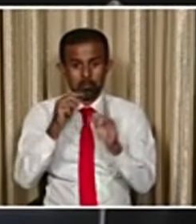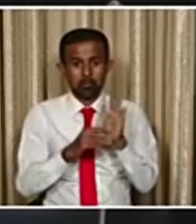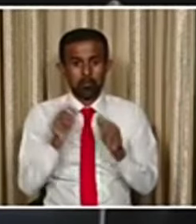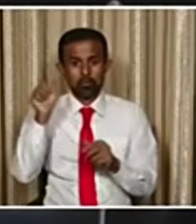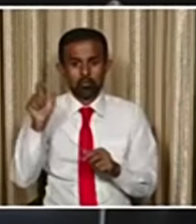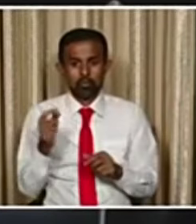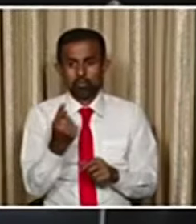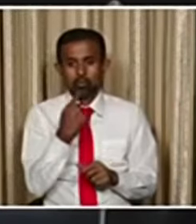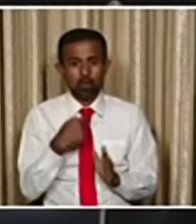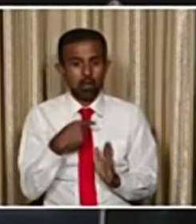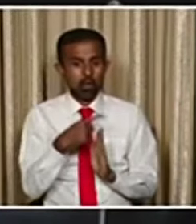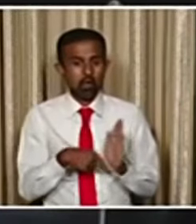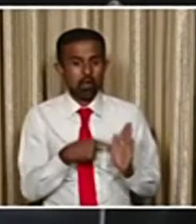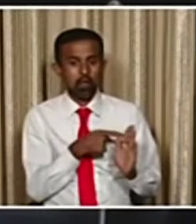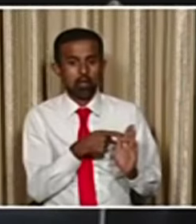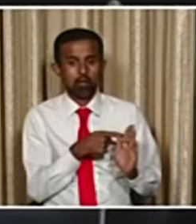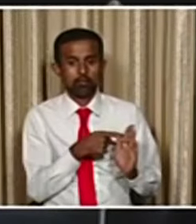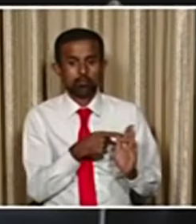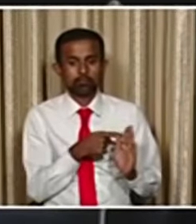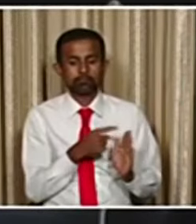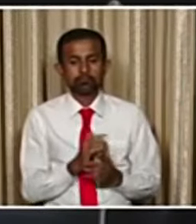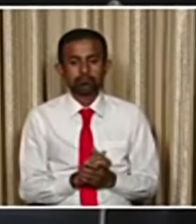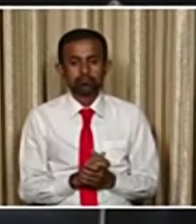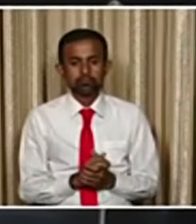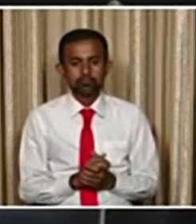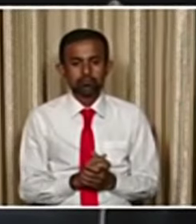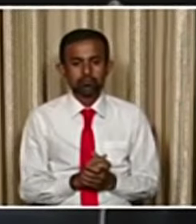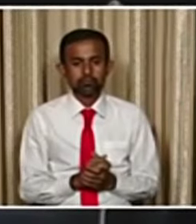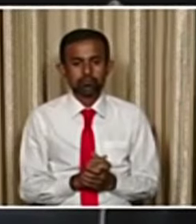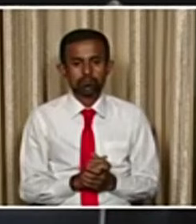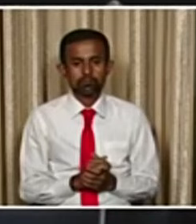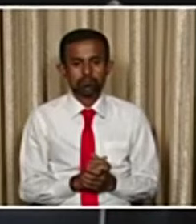ಕ್ಯೂವಾ ಅಪೇ ಲಂಕಾವೇ